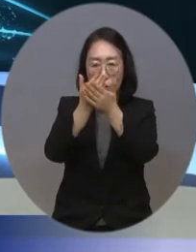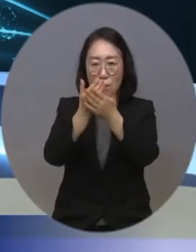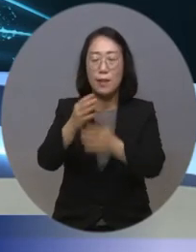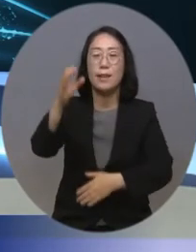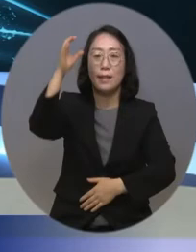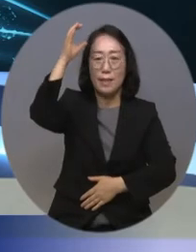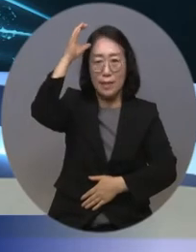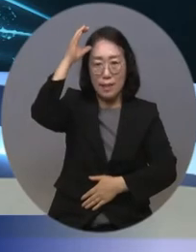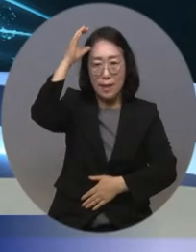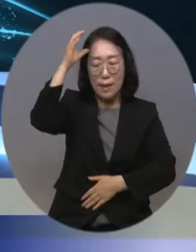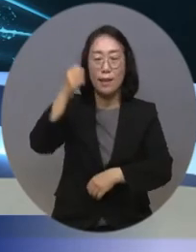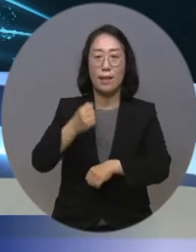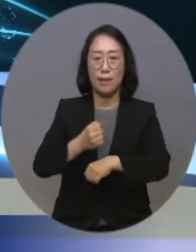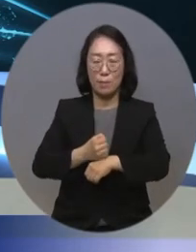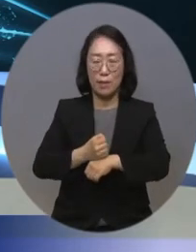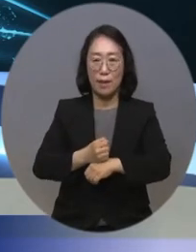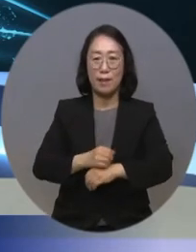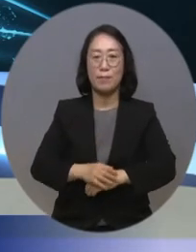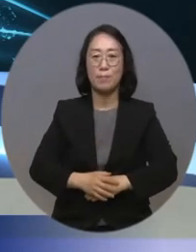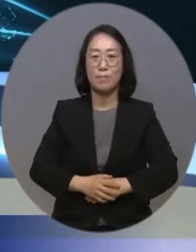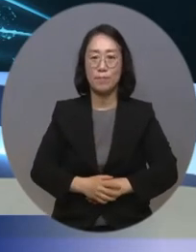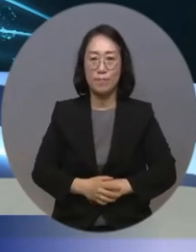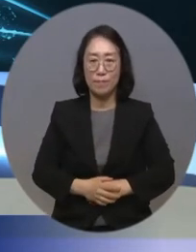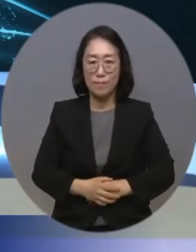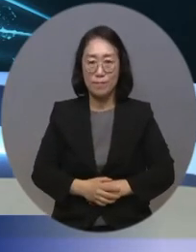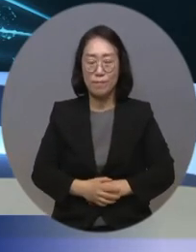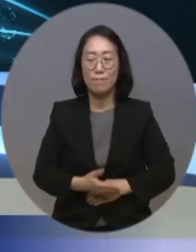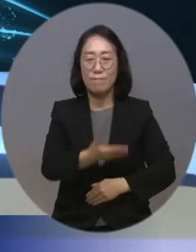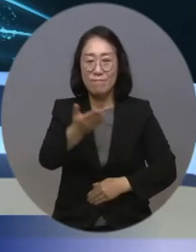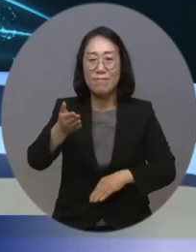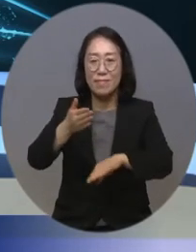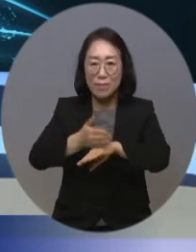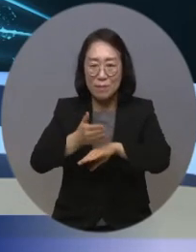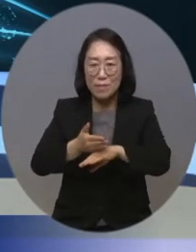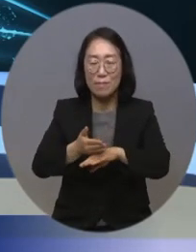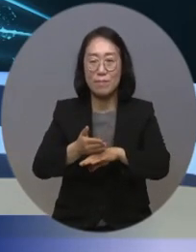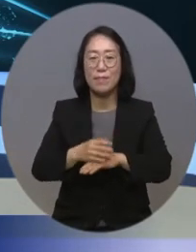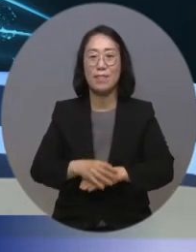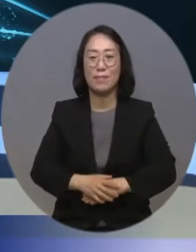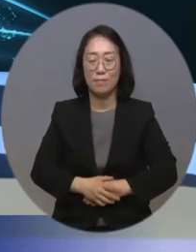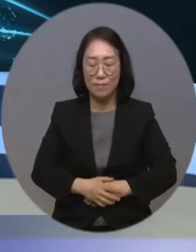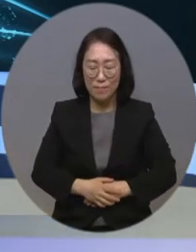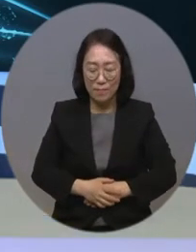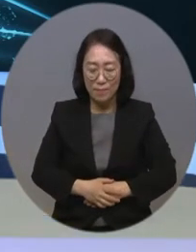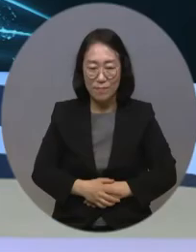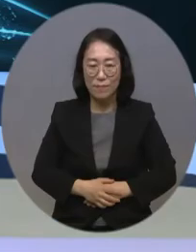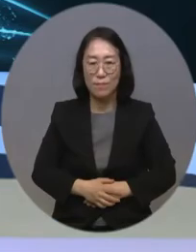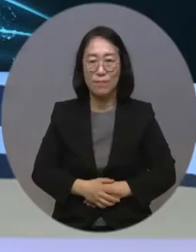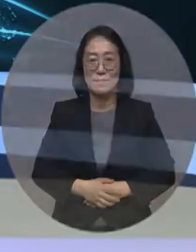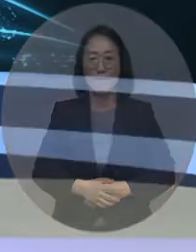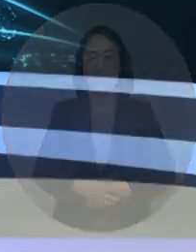기대합니다. 이상 복지TV 뉴스를 마칩니다. 시청해주신 여러분 고맙습니다.